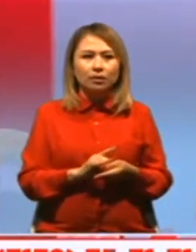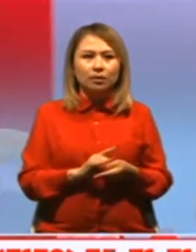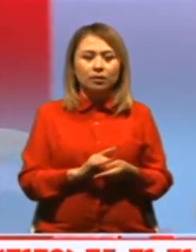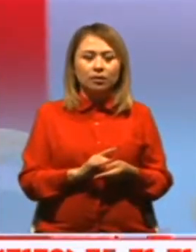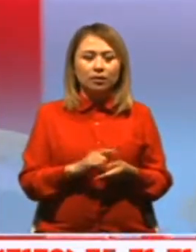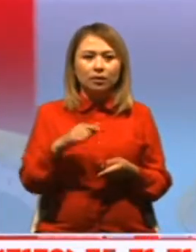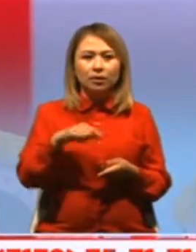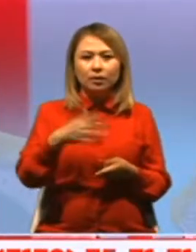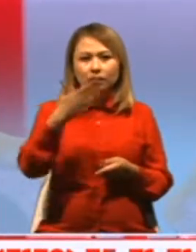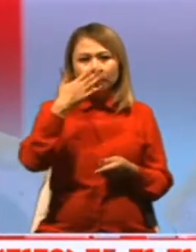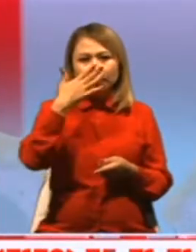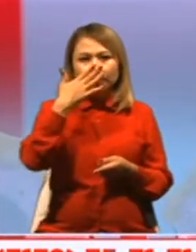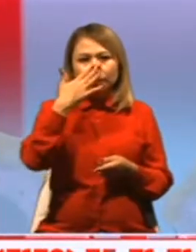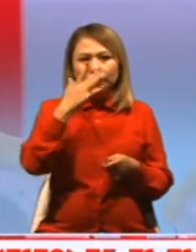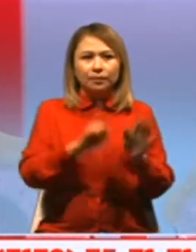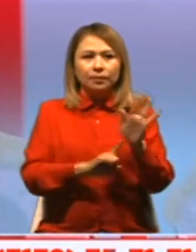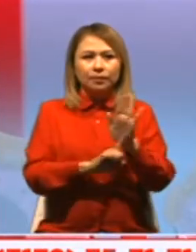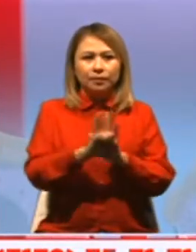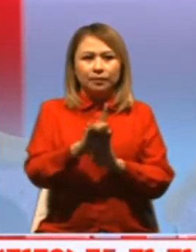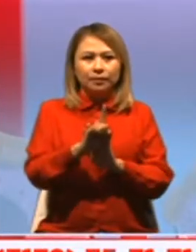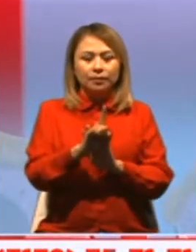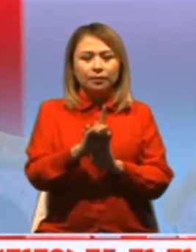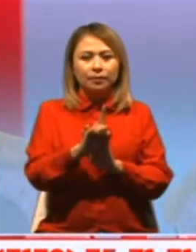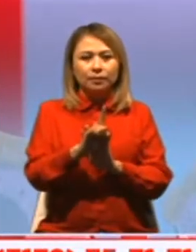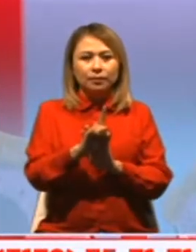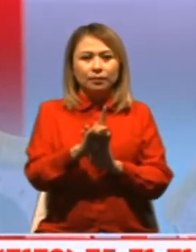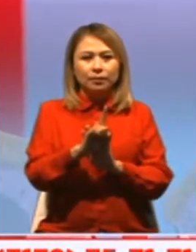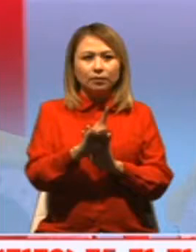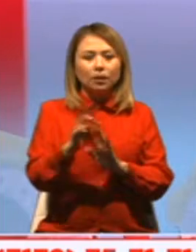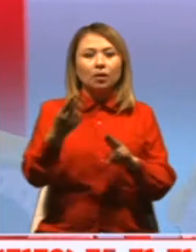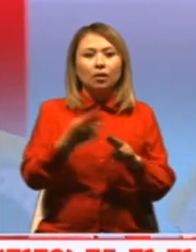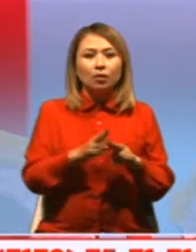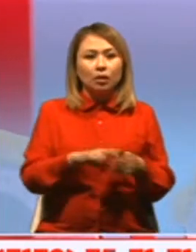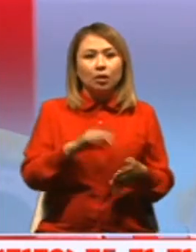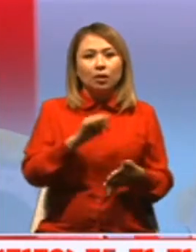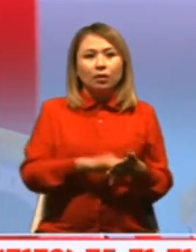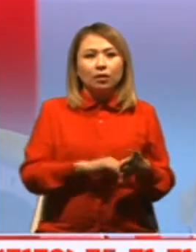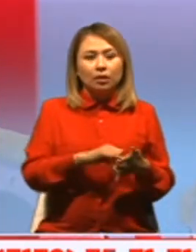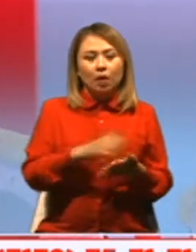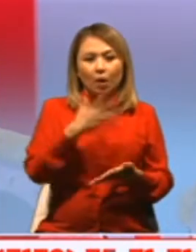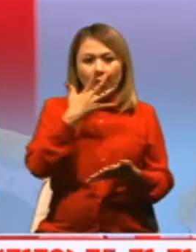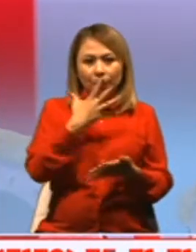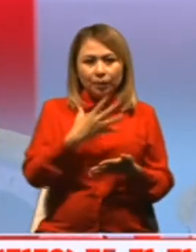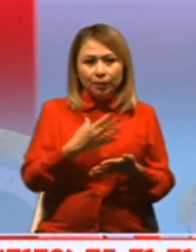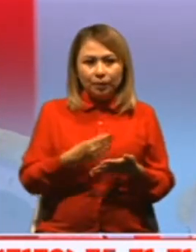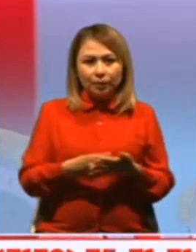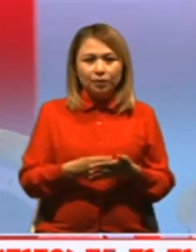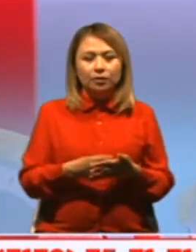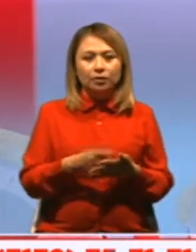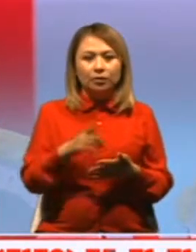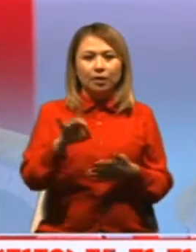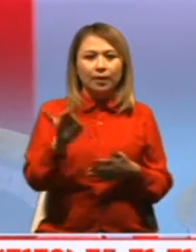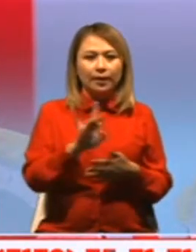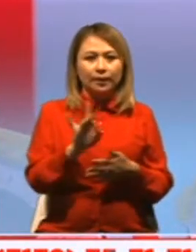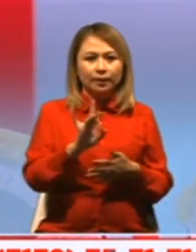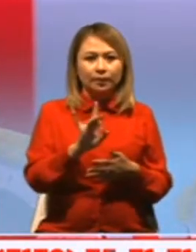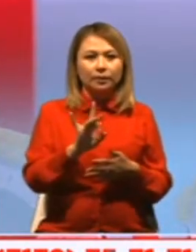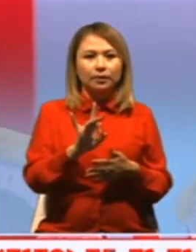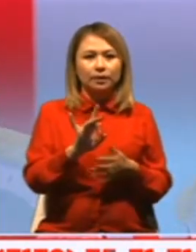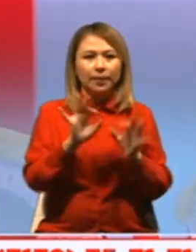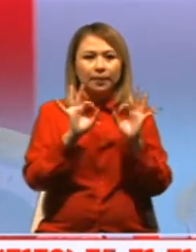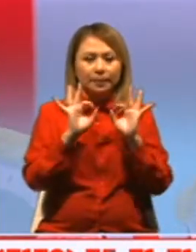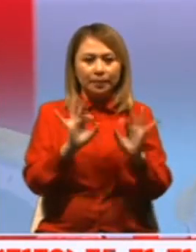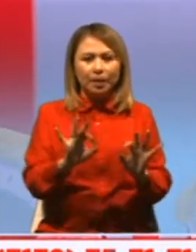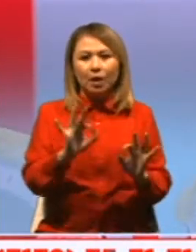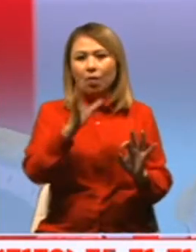да өзгереді, иісі де резкі бола бастайды. Сол себепті де өзінің мөлшерімен суды белгілі